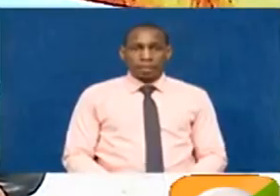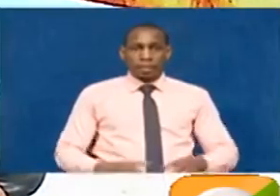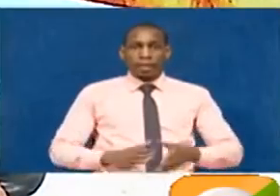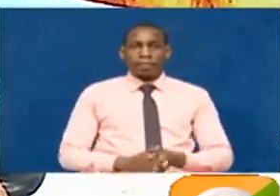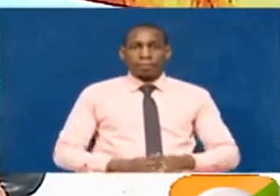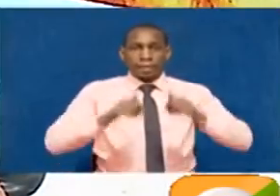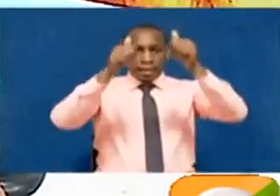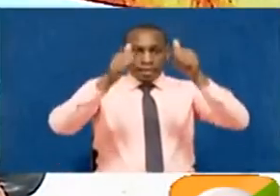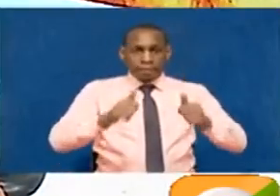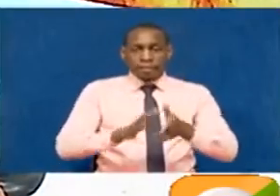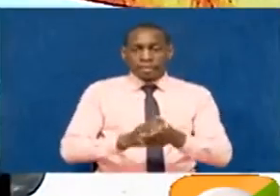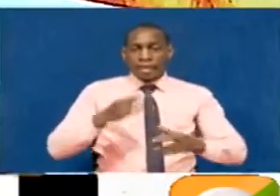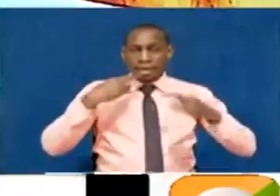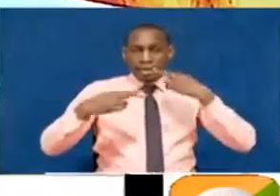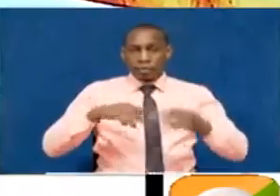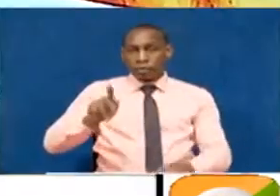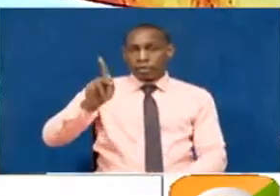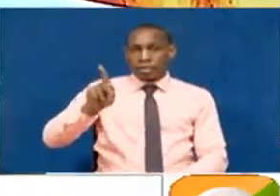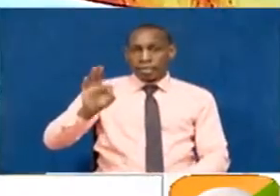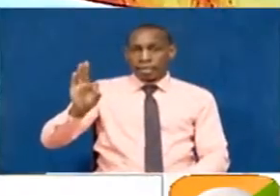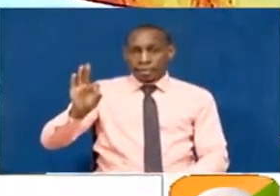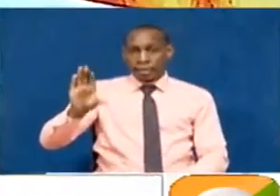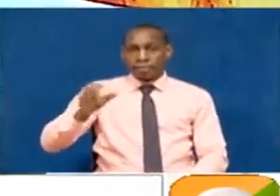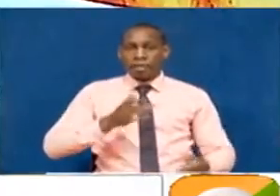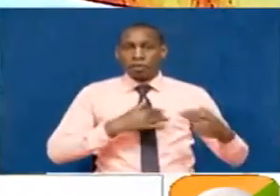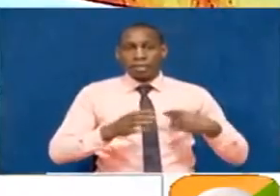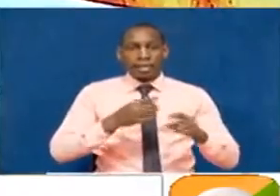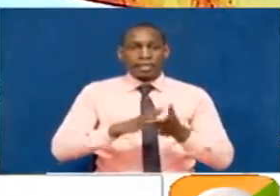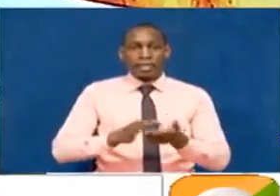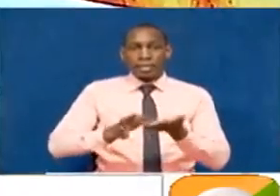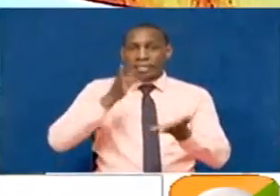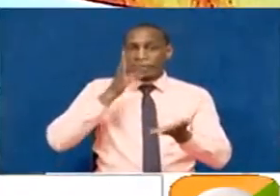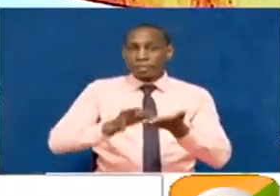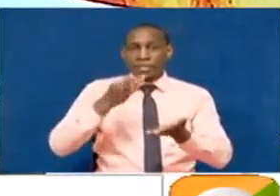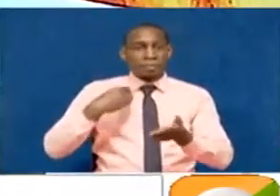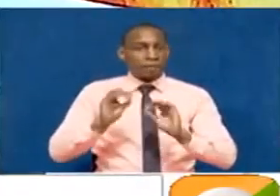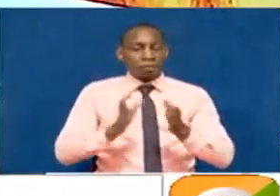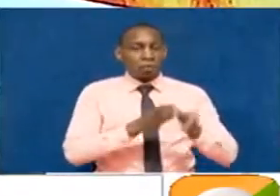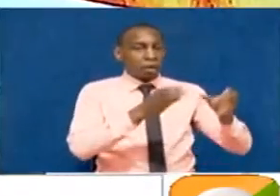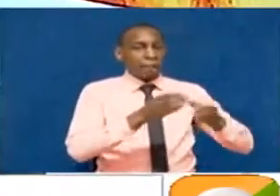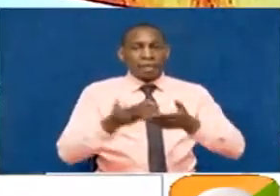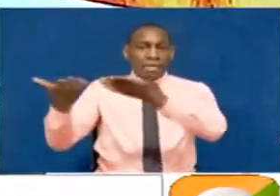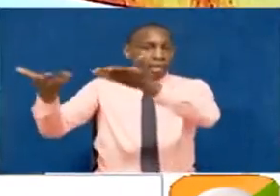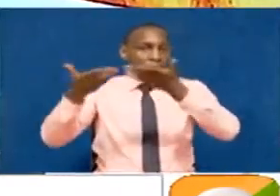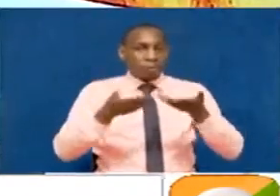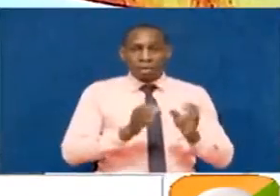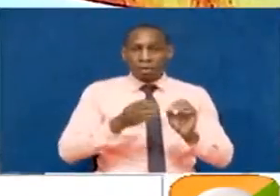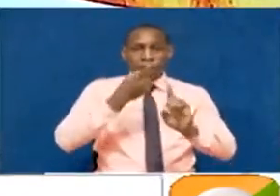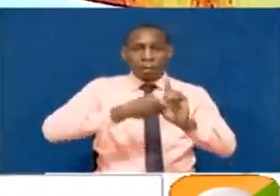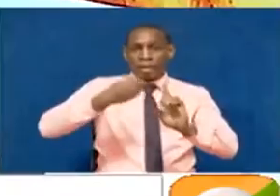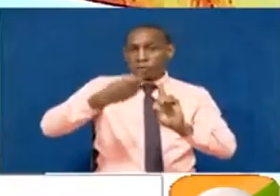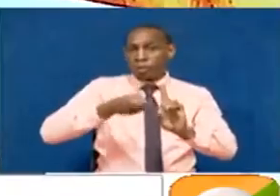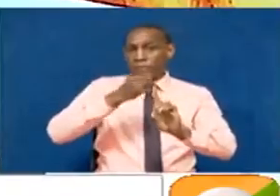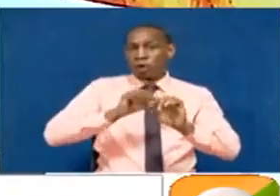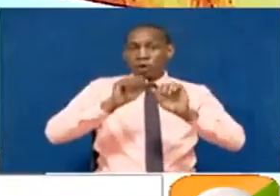Tangazo la kampuni ya chakula ya KFC kuhusu kutokuwa na vibanzi kwa sababu kampuni hiyo haijaweza kuagiza viazi kutoka